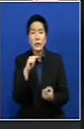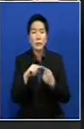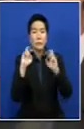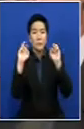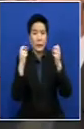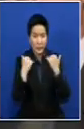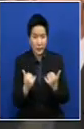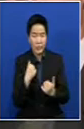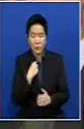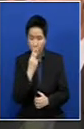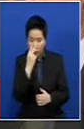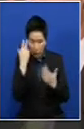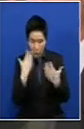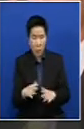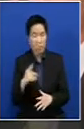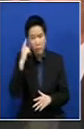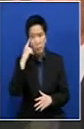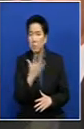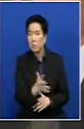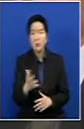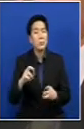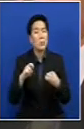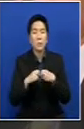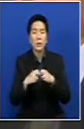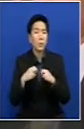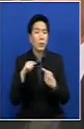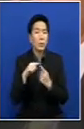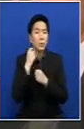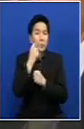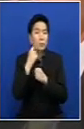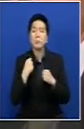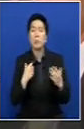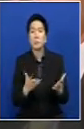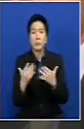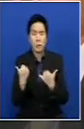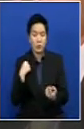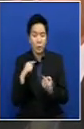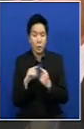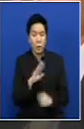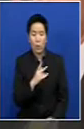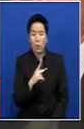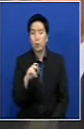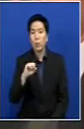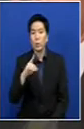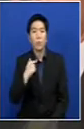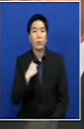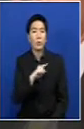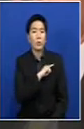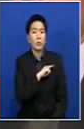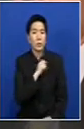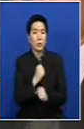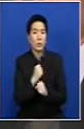ประเด็นนี้บอกว่าเท่าที่ดูคงจะไม่มีปัญหาอะไรเกี่ยวกับการชุมนุมของสงฆ์แล้วในส่วนของคสช.ก็ทำหน้า